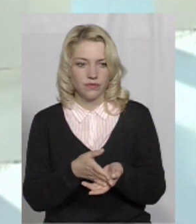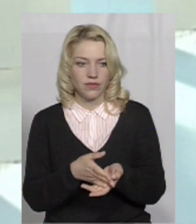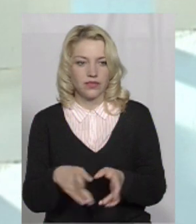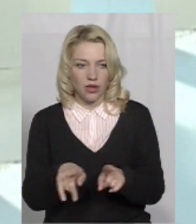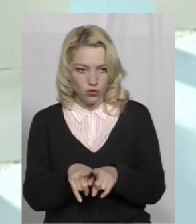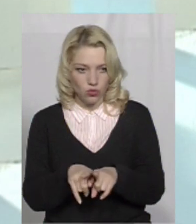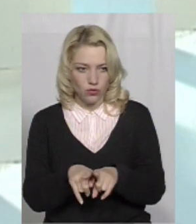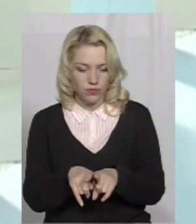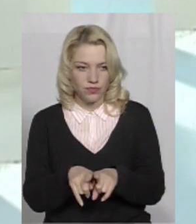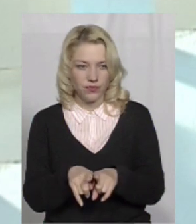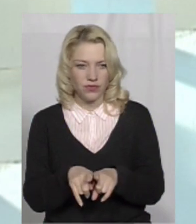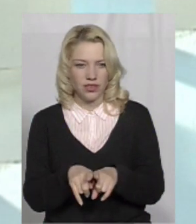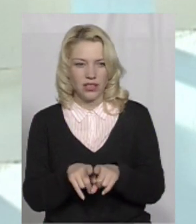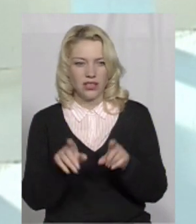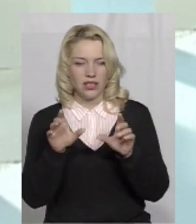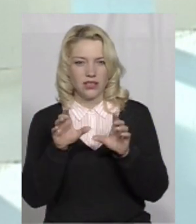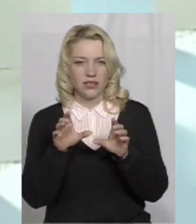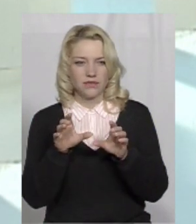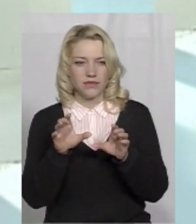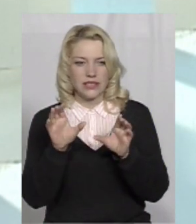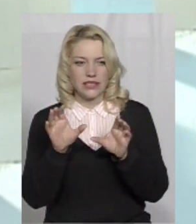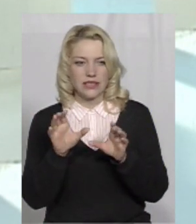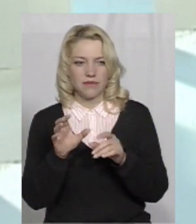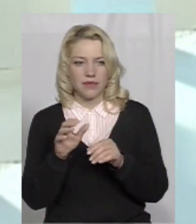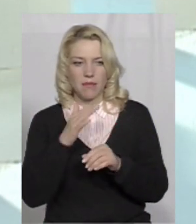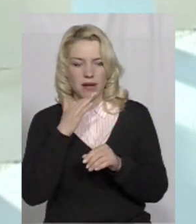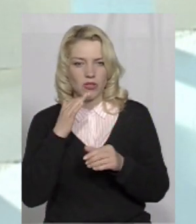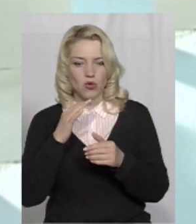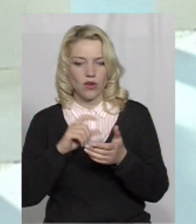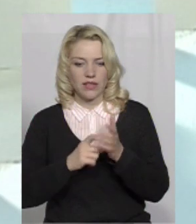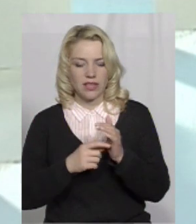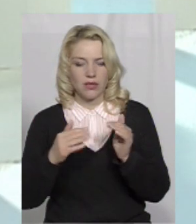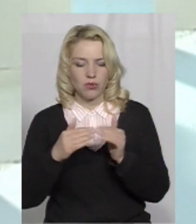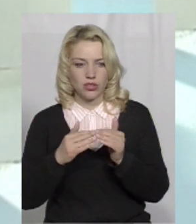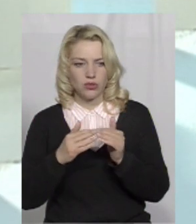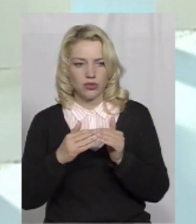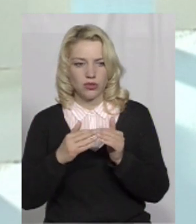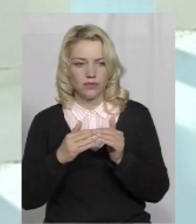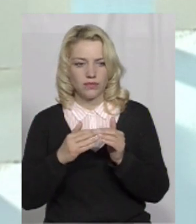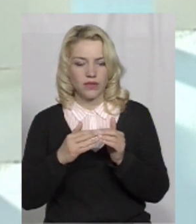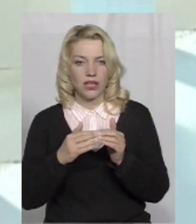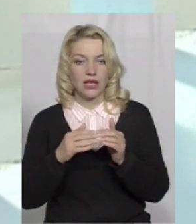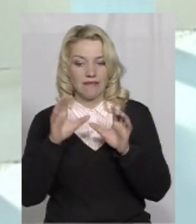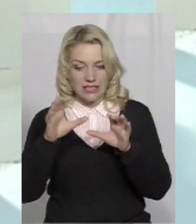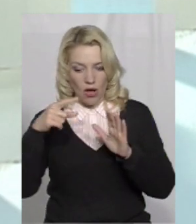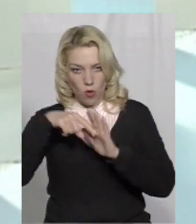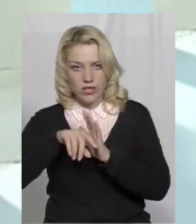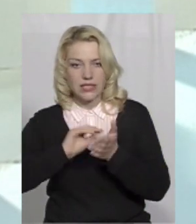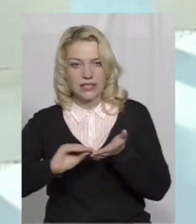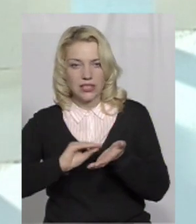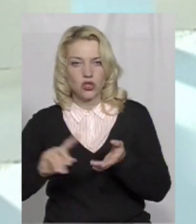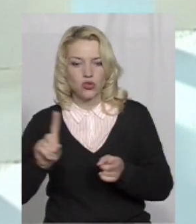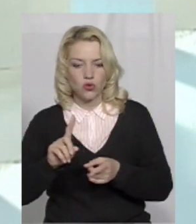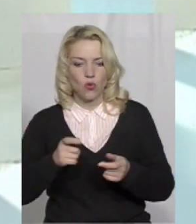таку в законі про особливості права власності багатоквартирного будинку сказано, що управління